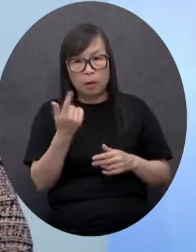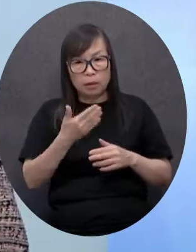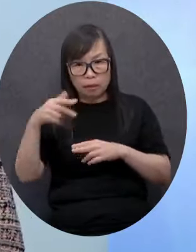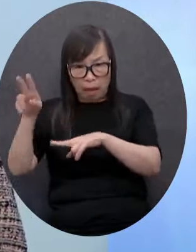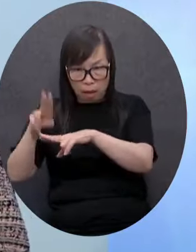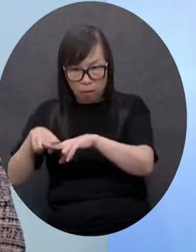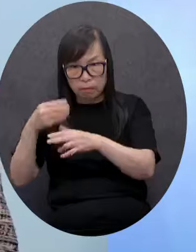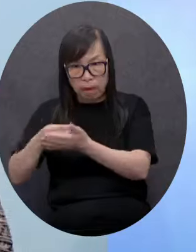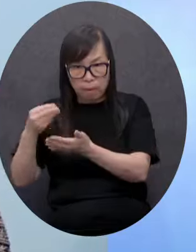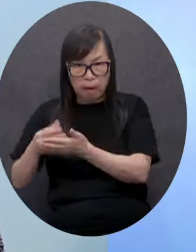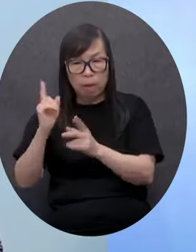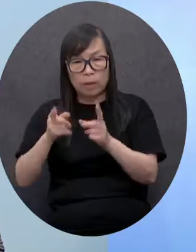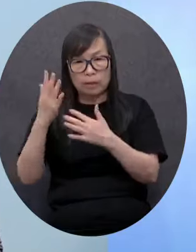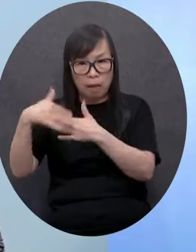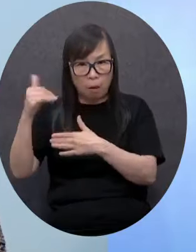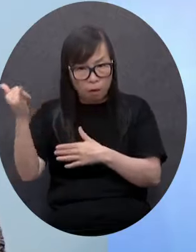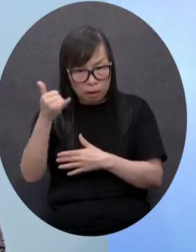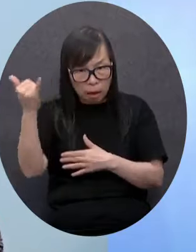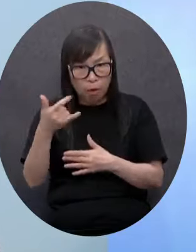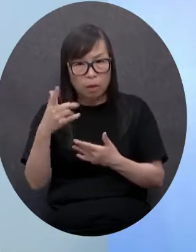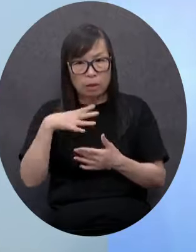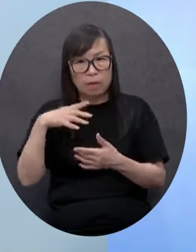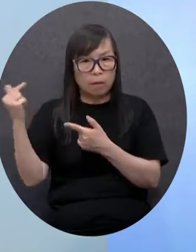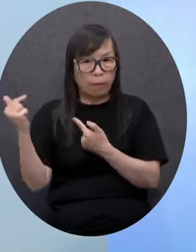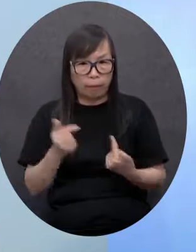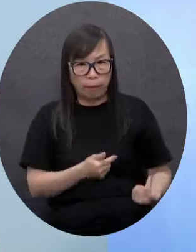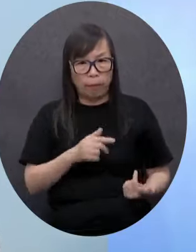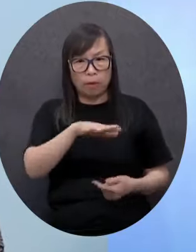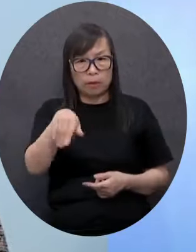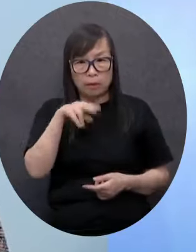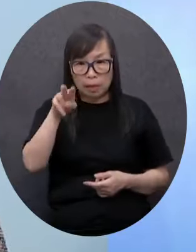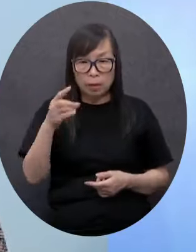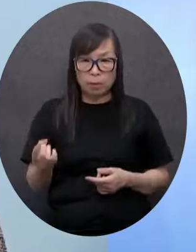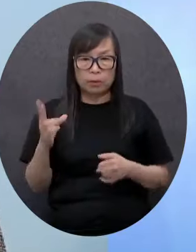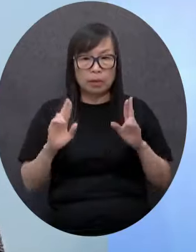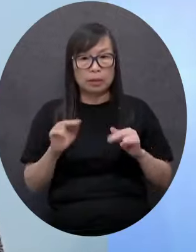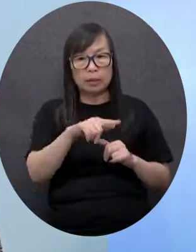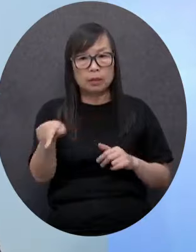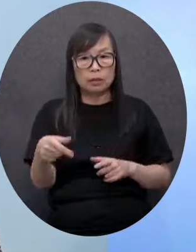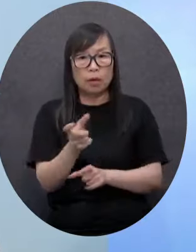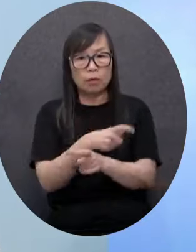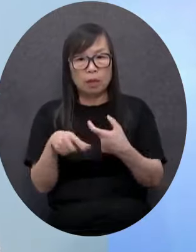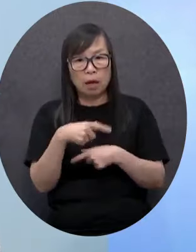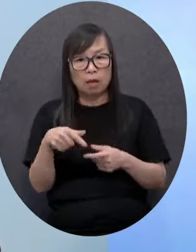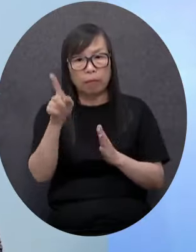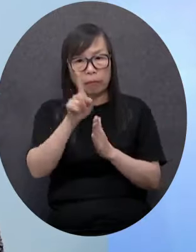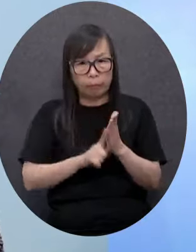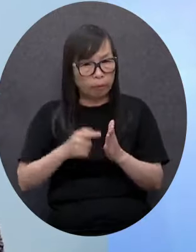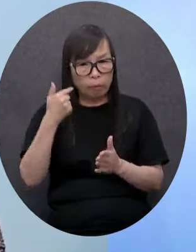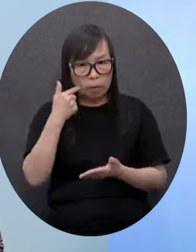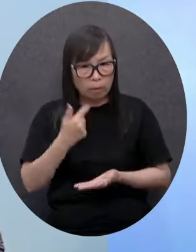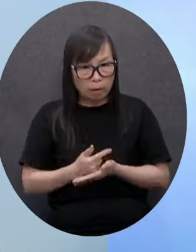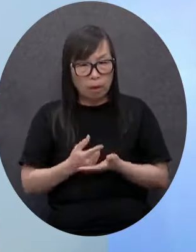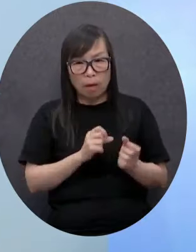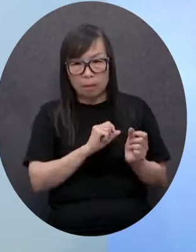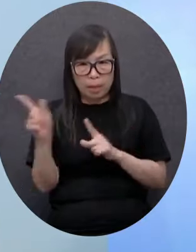消費或者係外遊依啲咁嘅情況都係持續。咁其實我哋見到嗰個本地市場嗰個生意都下滑得好緊要，對比